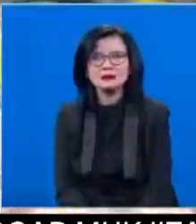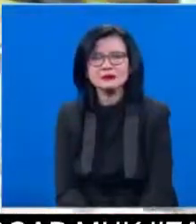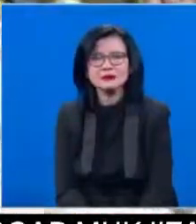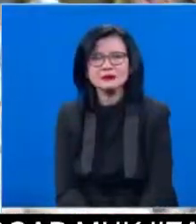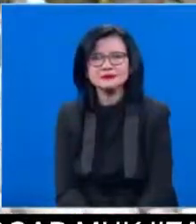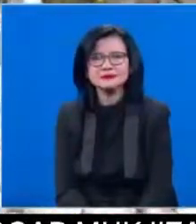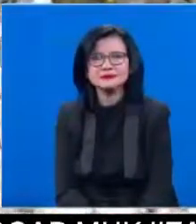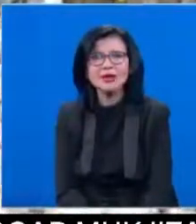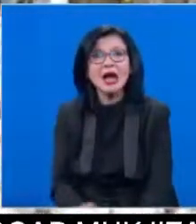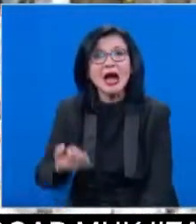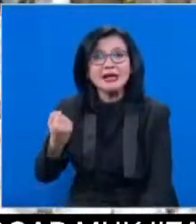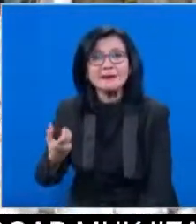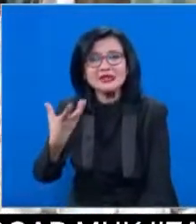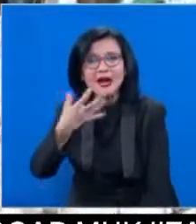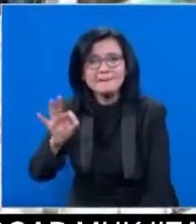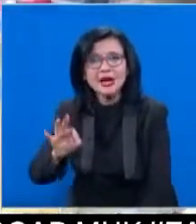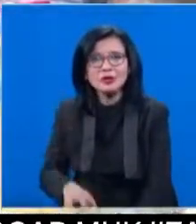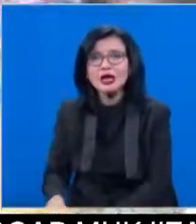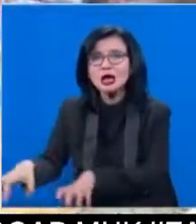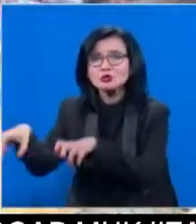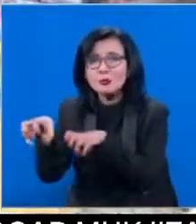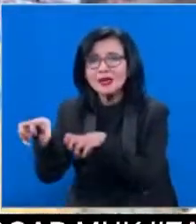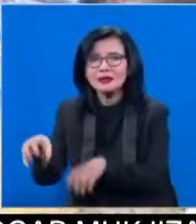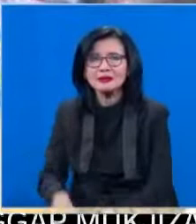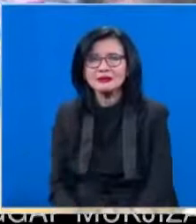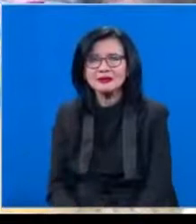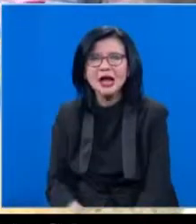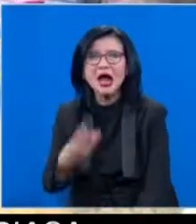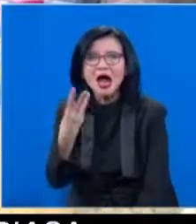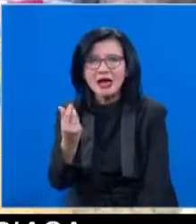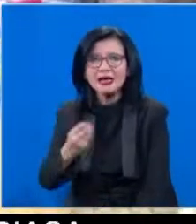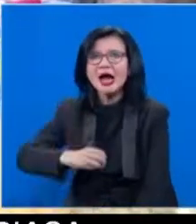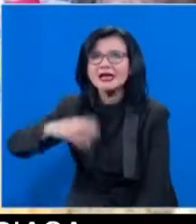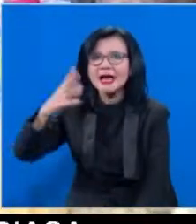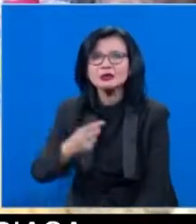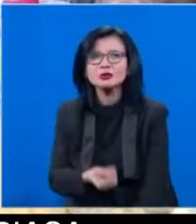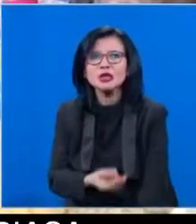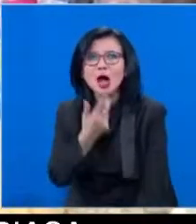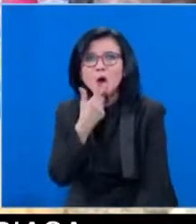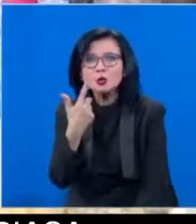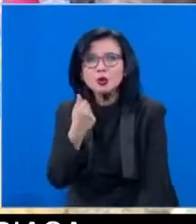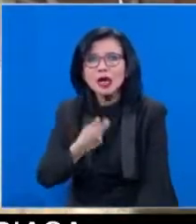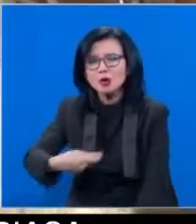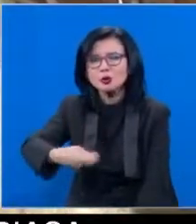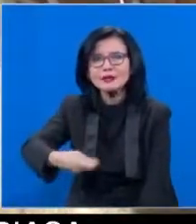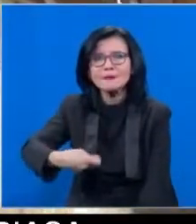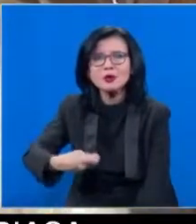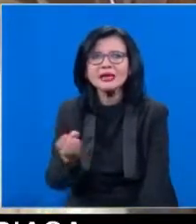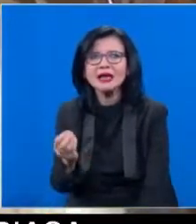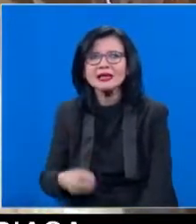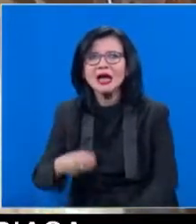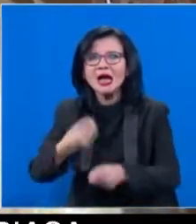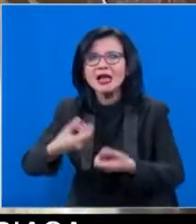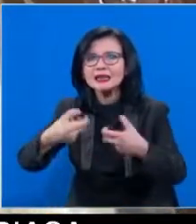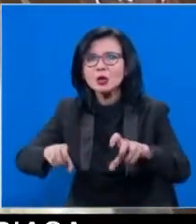sementara di Pasar Baru Kabupaten Tuban Jawa Timur lonjakan harga juga terjadi pada gula pasir tepung terigu dan telur ayam Selasa